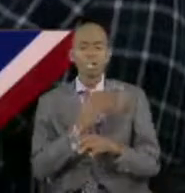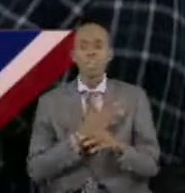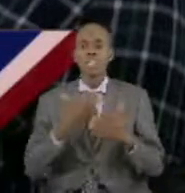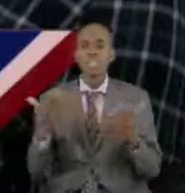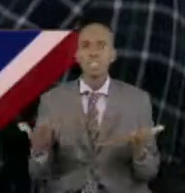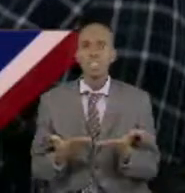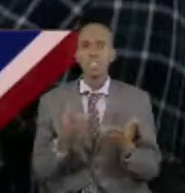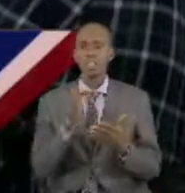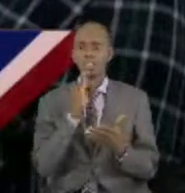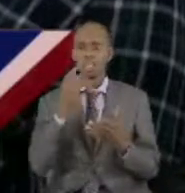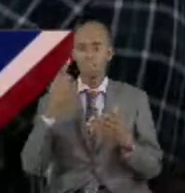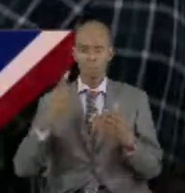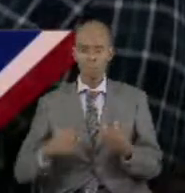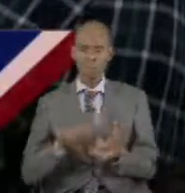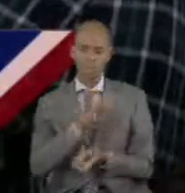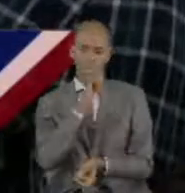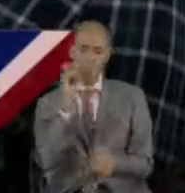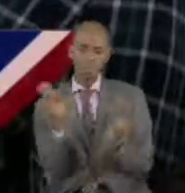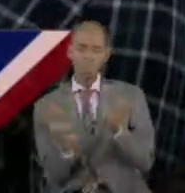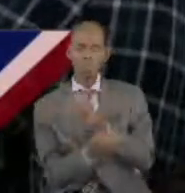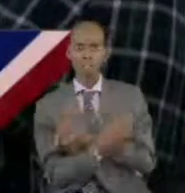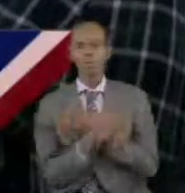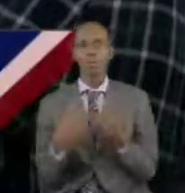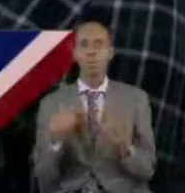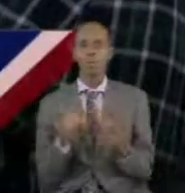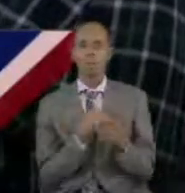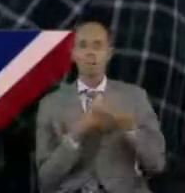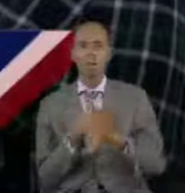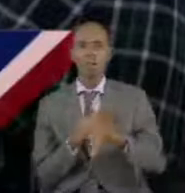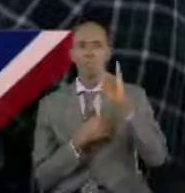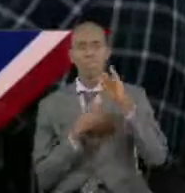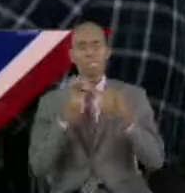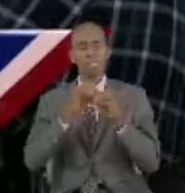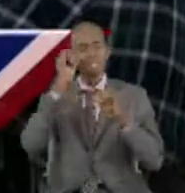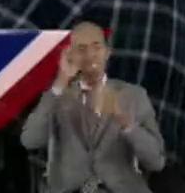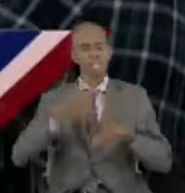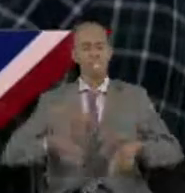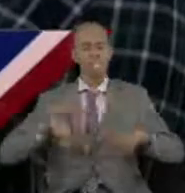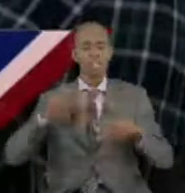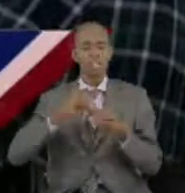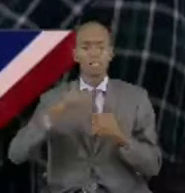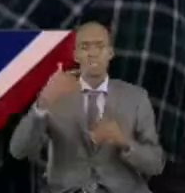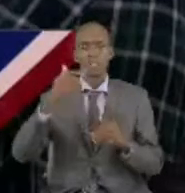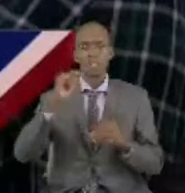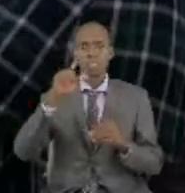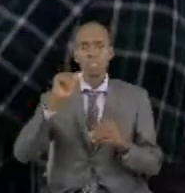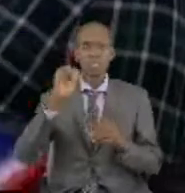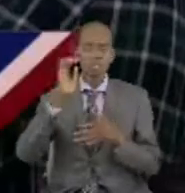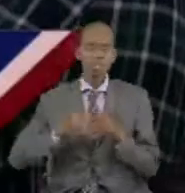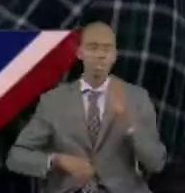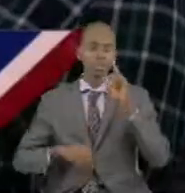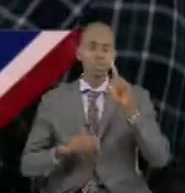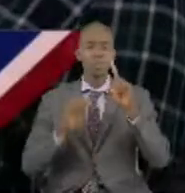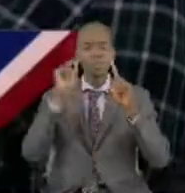qui essaye de manier centre et si crise dont nous voyons galette chapitre 1